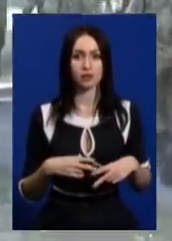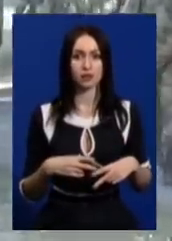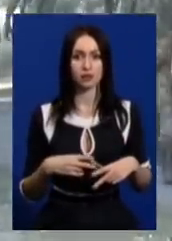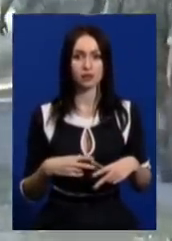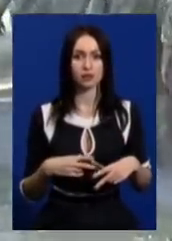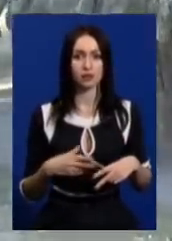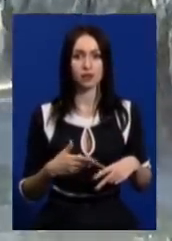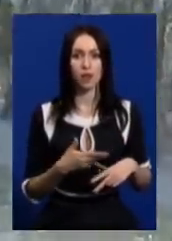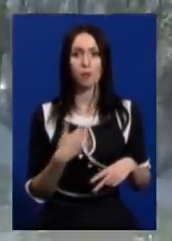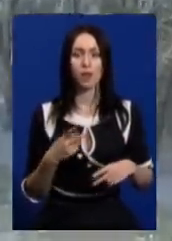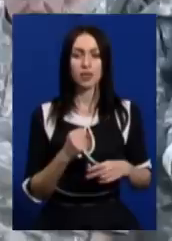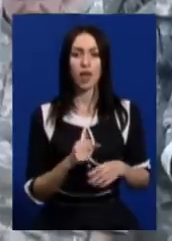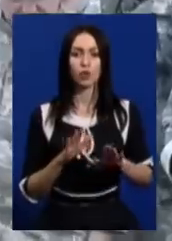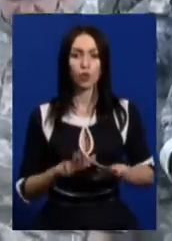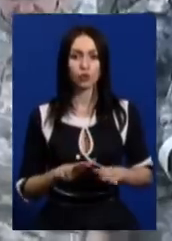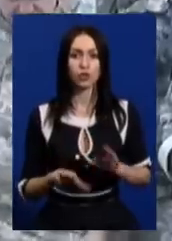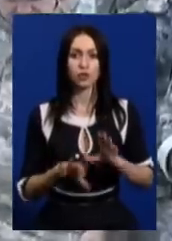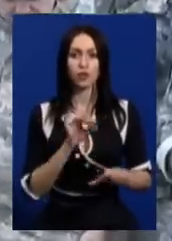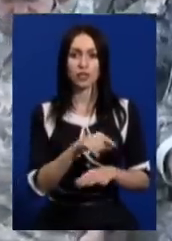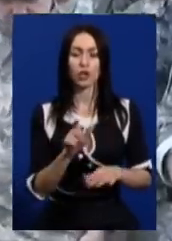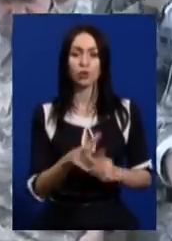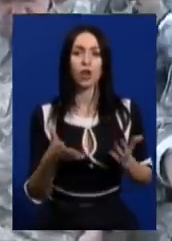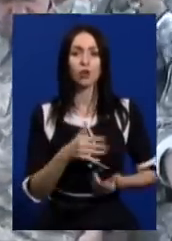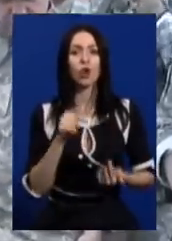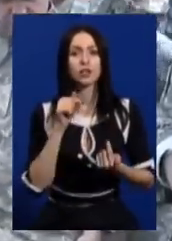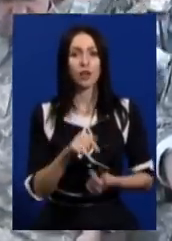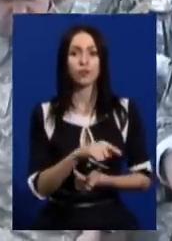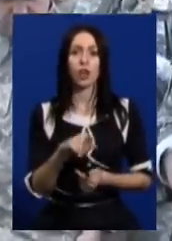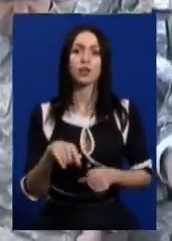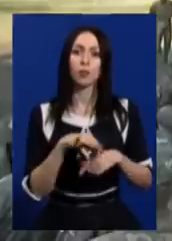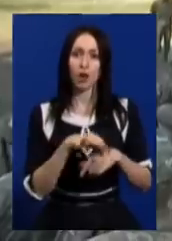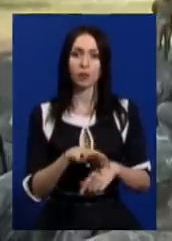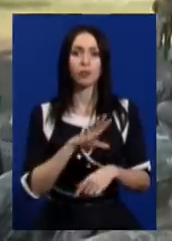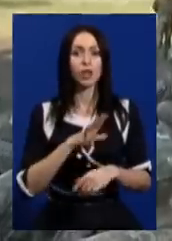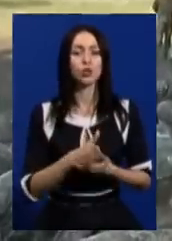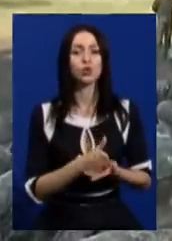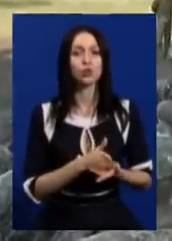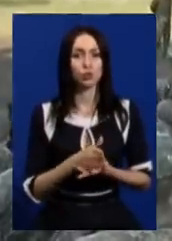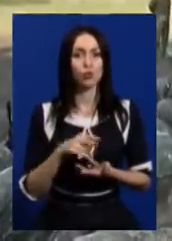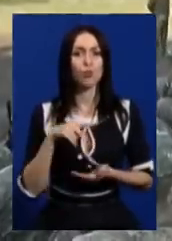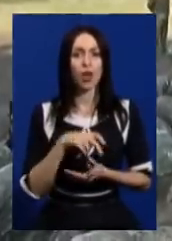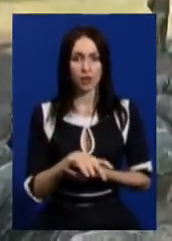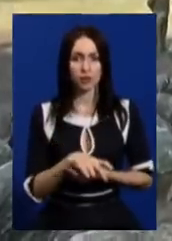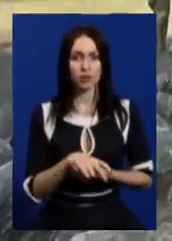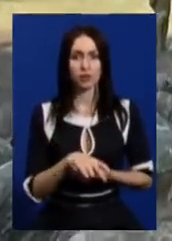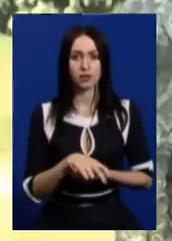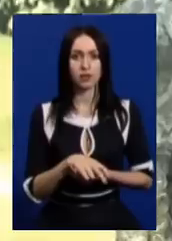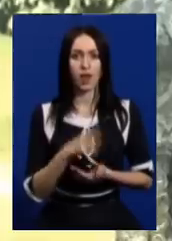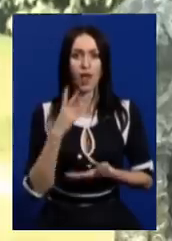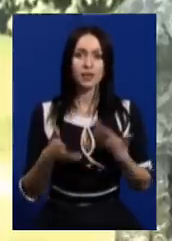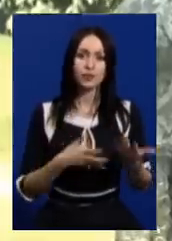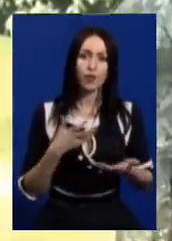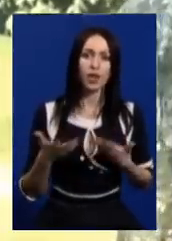специальность. Мы на должности подбираем тех людей, которые соответствуют. То есть они проходили службу там, в развед